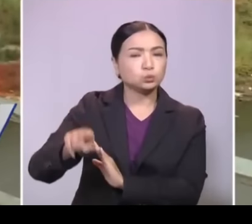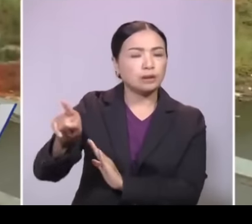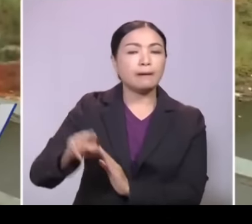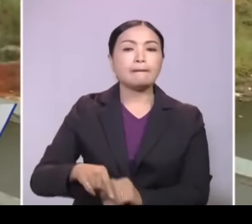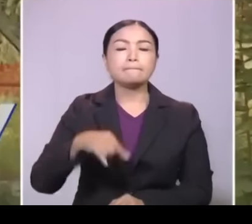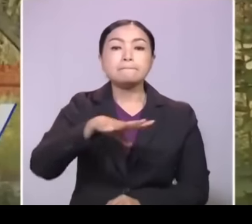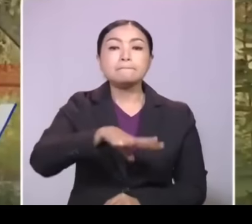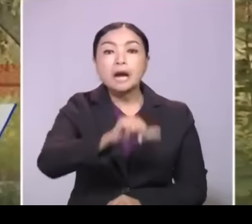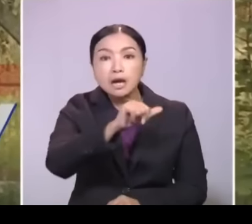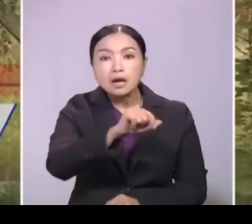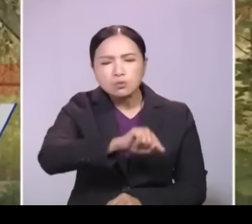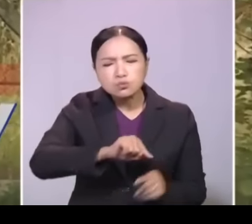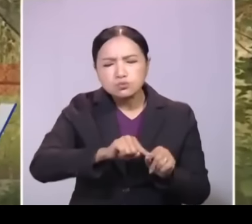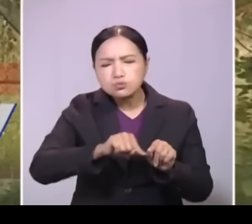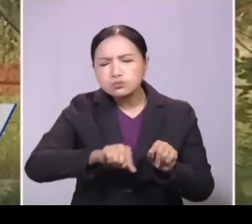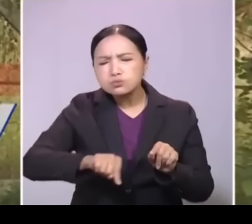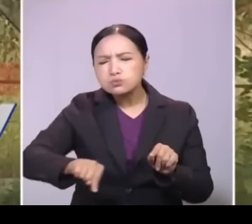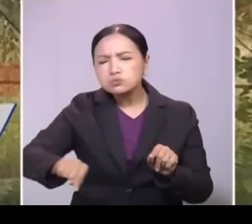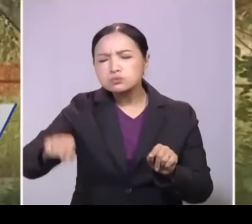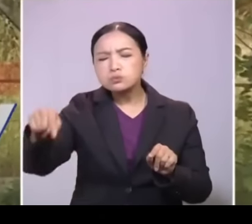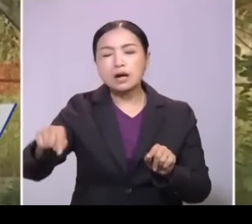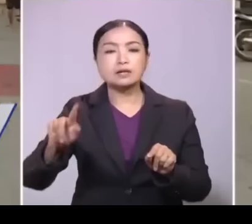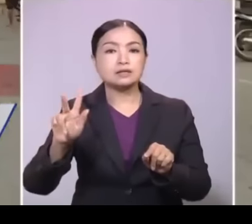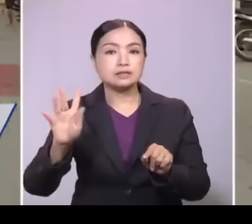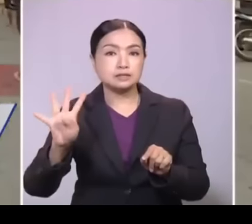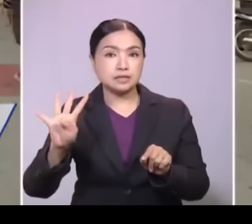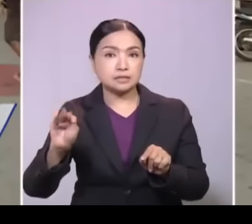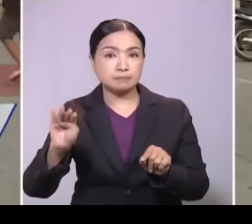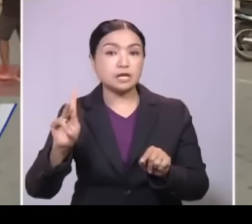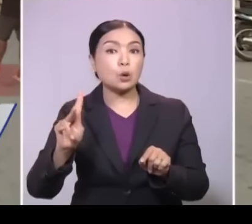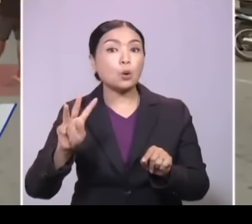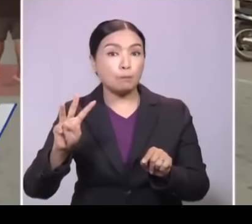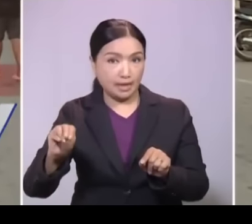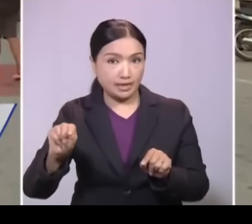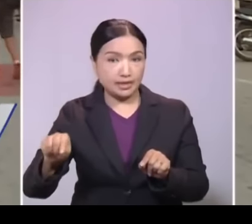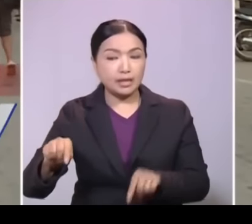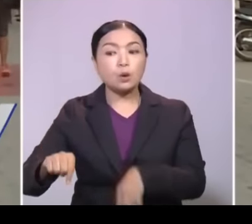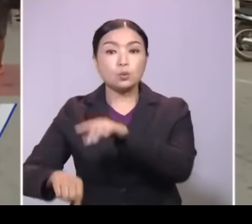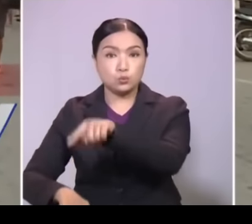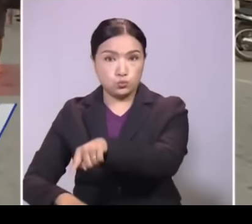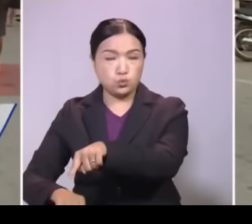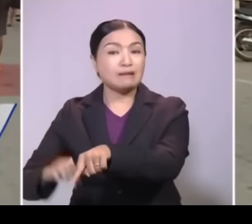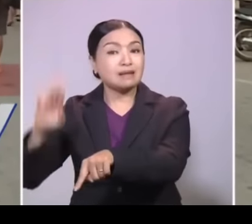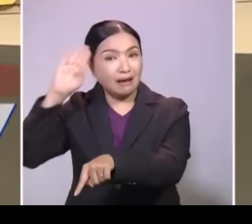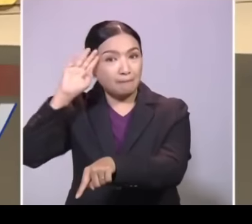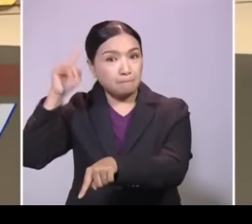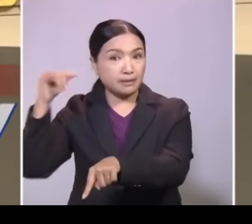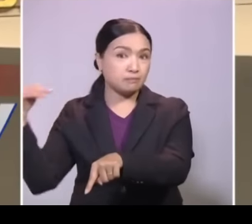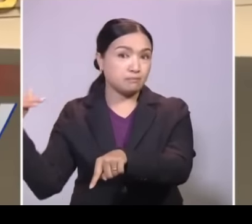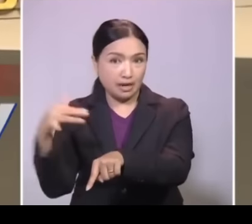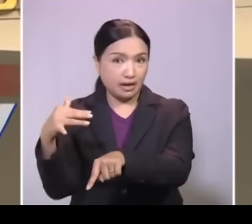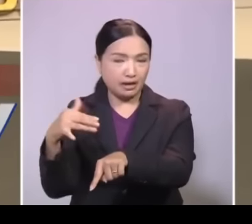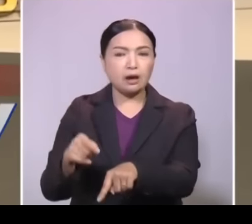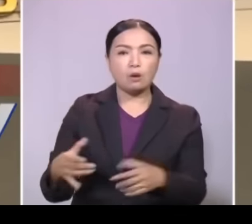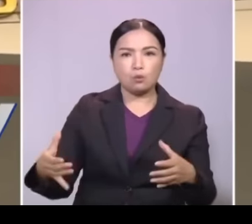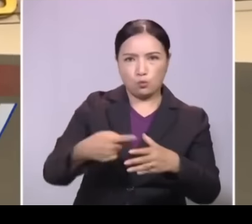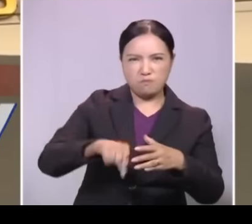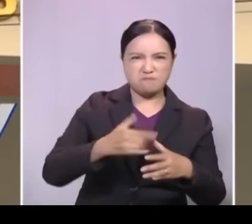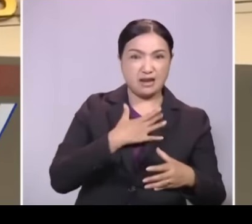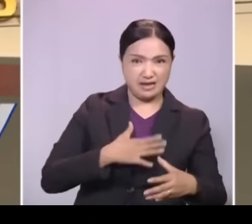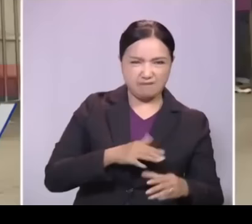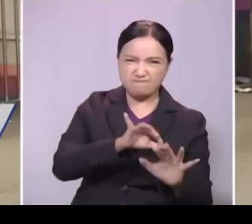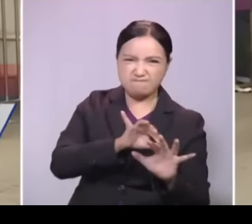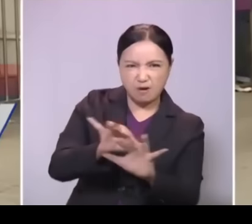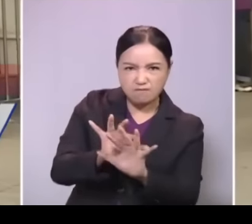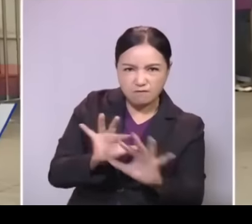มืองเมียวดีไปราว40กิโลเมตรขณะที่ด่านชายแดนบริเวณสะพานมิตรภาพแห่งที่1นะครับก็ยังเปิดให้ผู้คนผ่านแดน